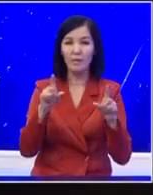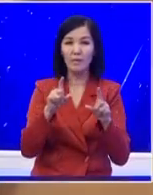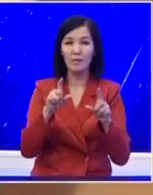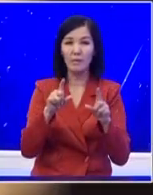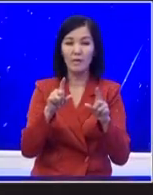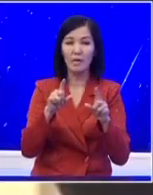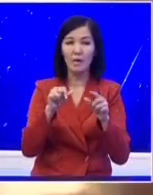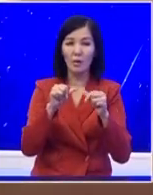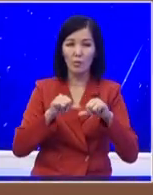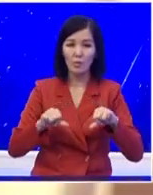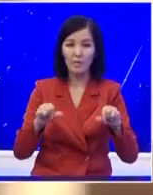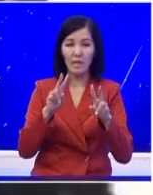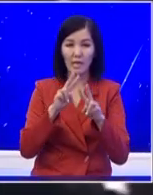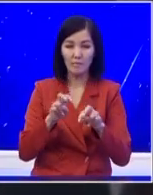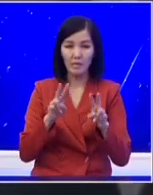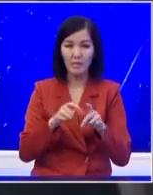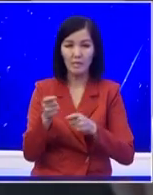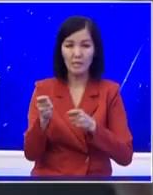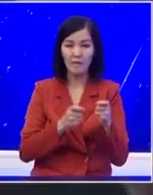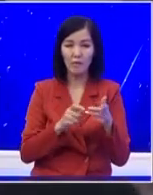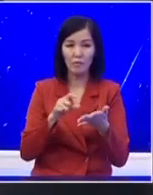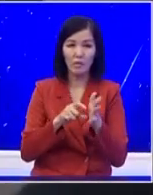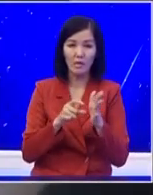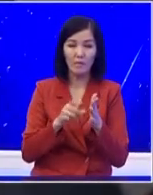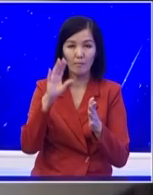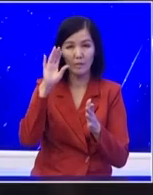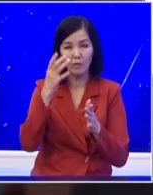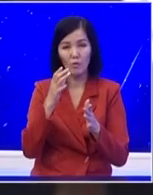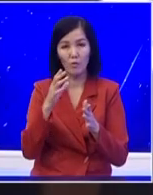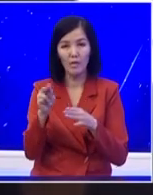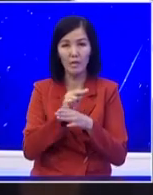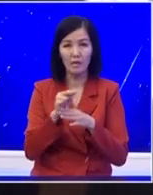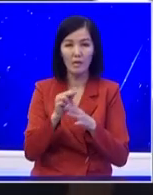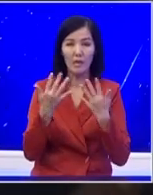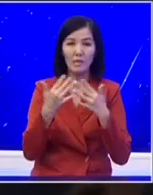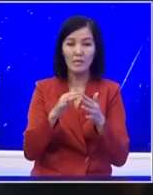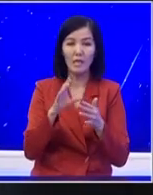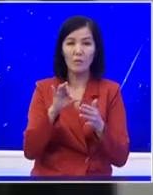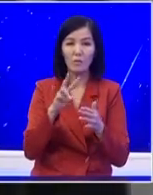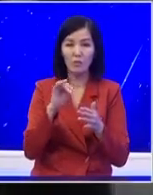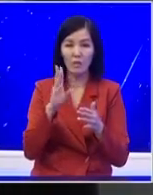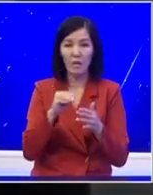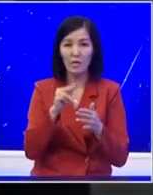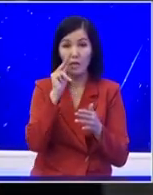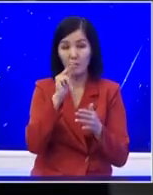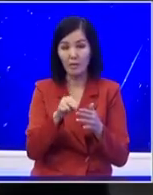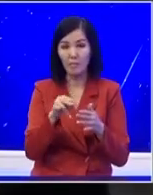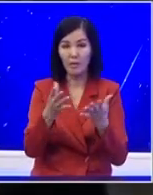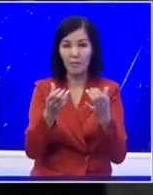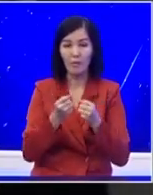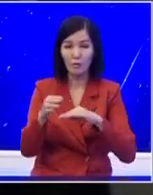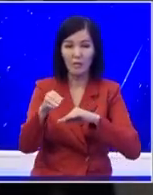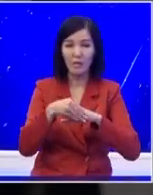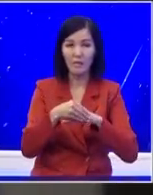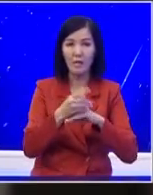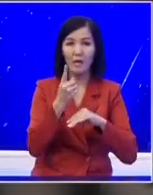по Алматинской области и заведующий кабинета психолога педагогической коррекции села Узынагаш. Предполагается, что они получили взятку в